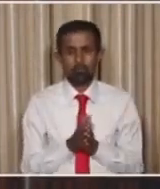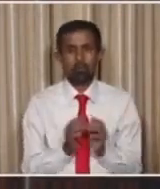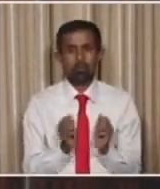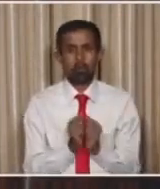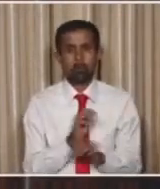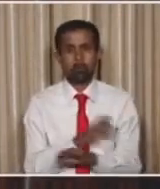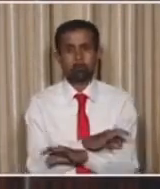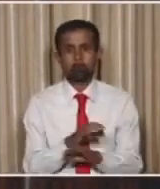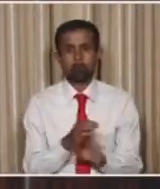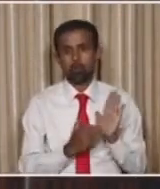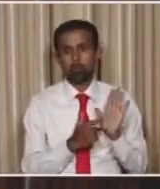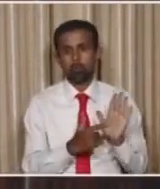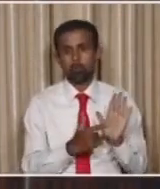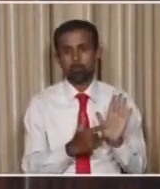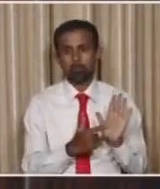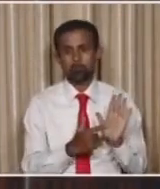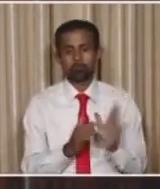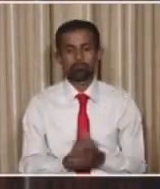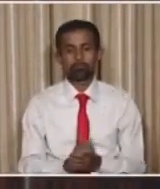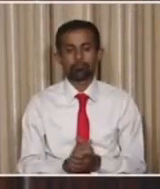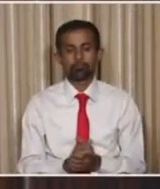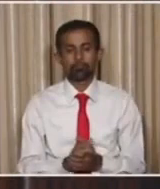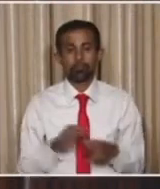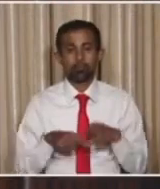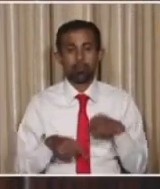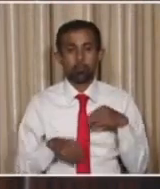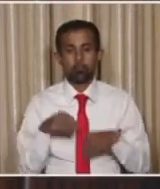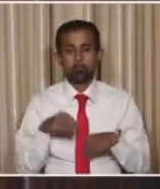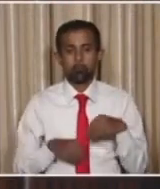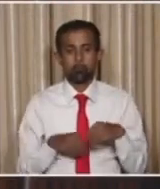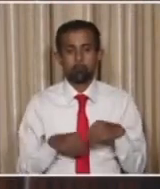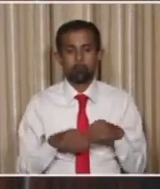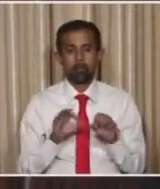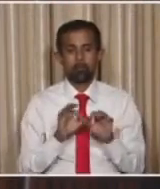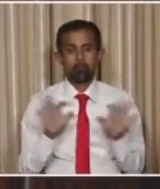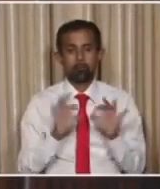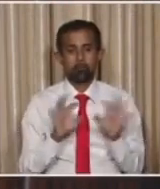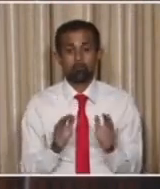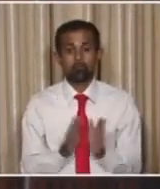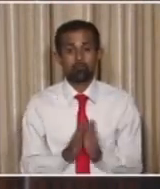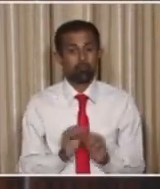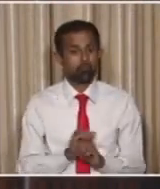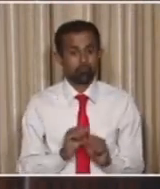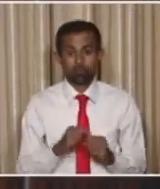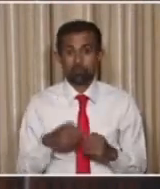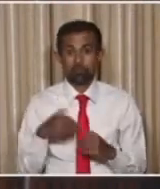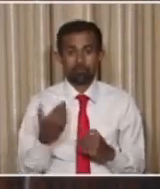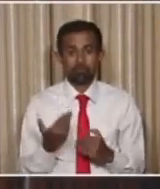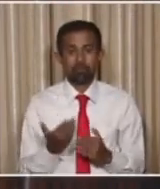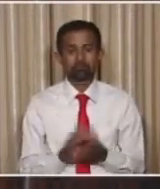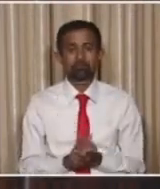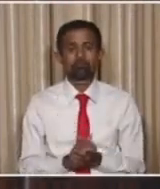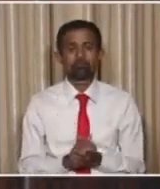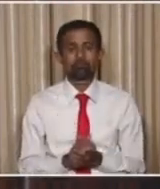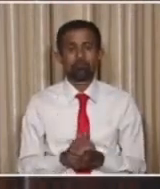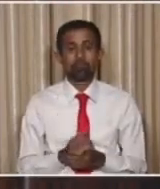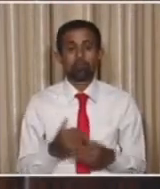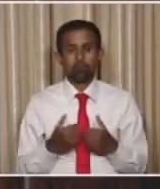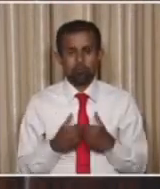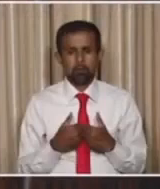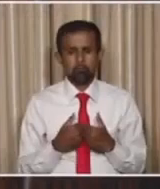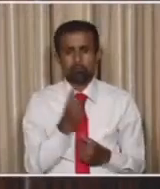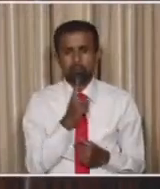වැඩපිළිවෙල ඉදිරිපත් කරන්න. මේවා දේශපාලන ගොසිප් වලින් එහාට ගිහිල්ලා කරන්න ඕනේ ඒවා. එනිසා ගරු මන්ත්‍රීතුමනි, මා